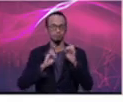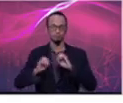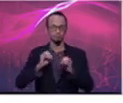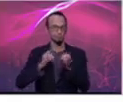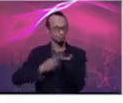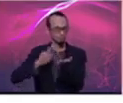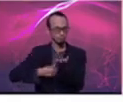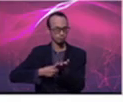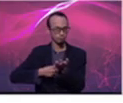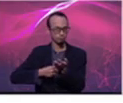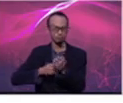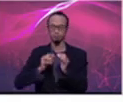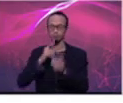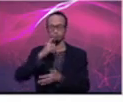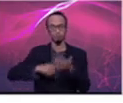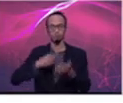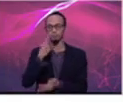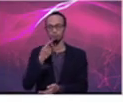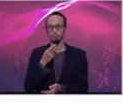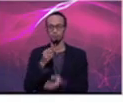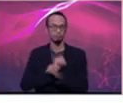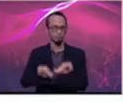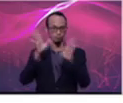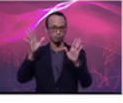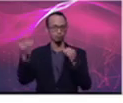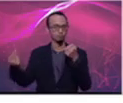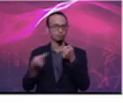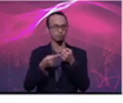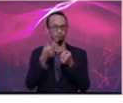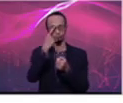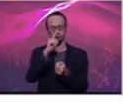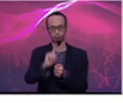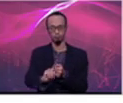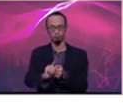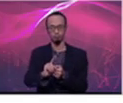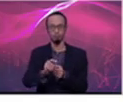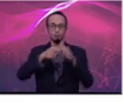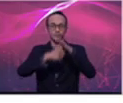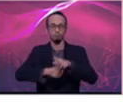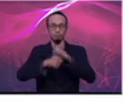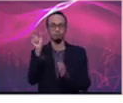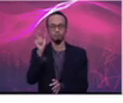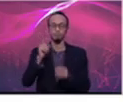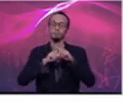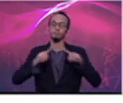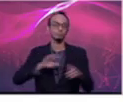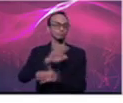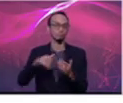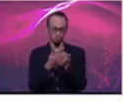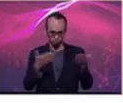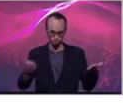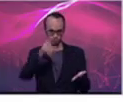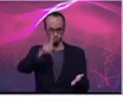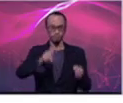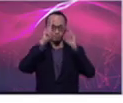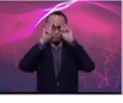berkompromi dengan mana-mana pihak sekiranya jelas membuat tindakan yang menghina agama Islam bagaimanapun katanya semua pihak diminta untuk